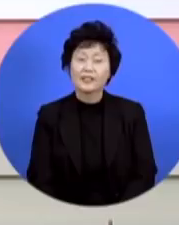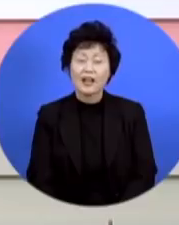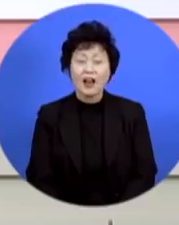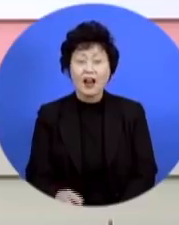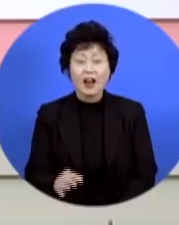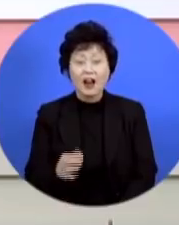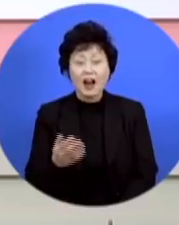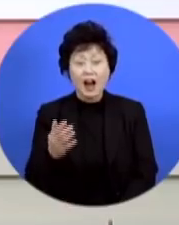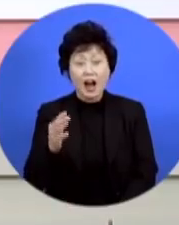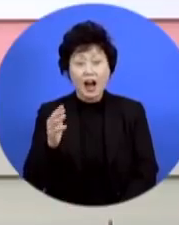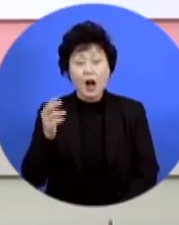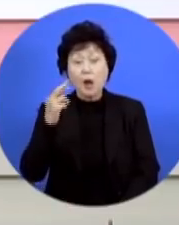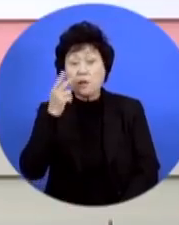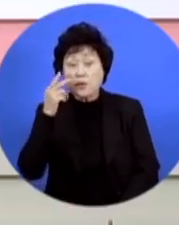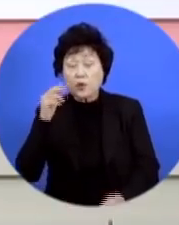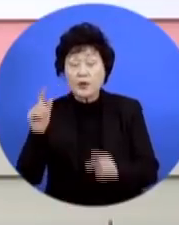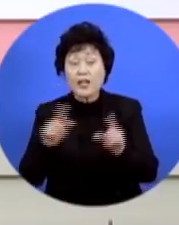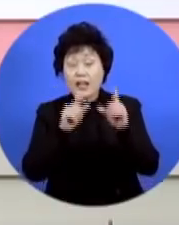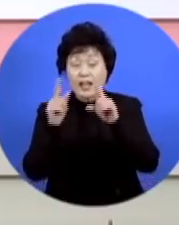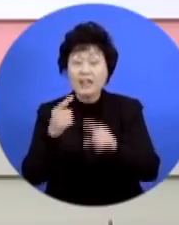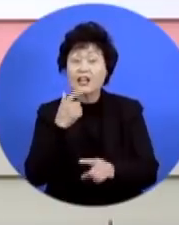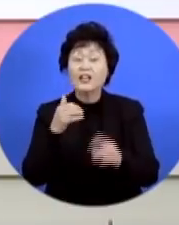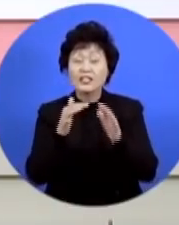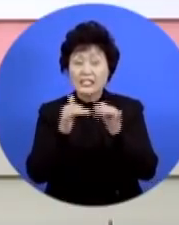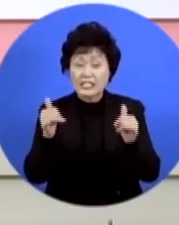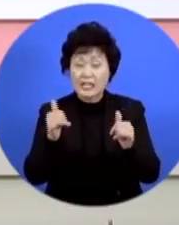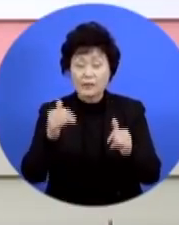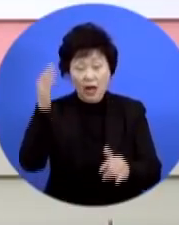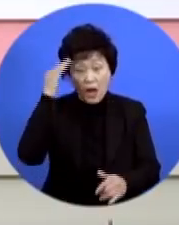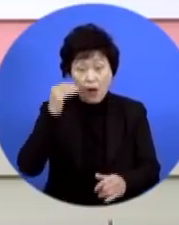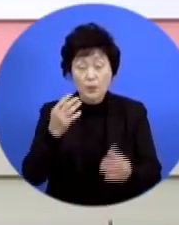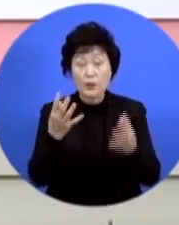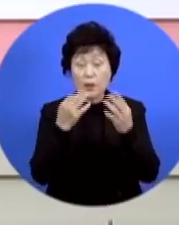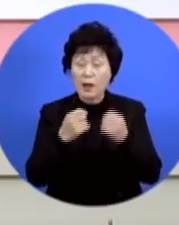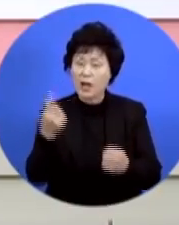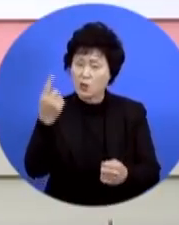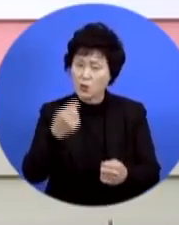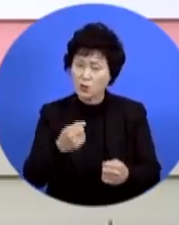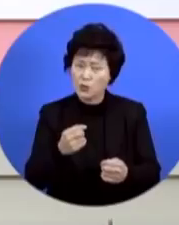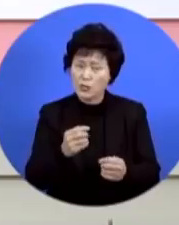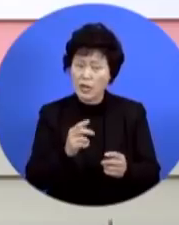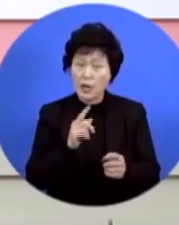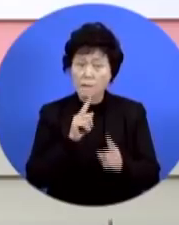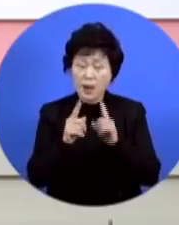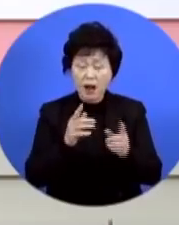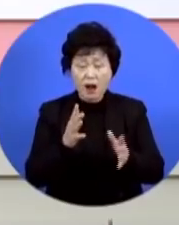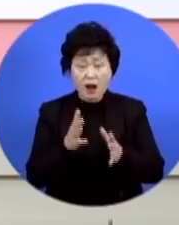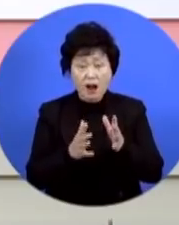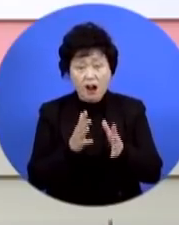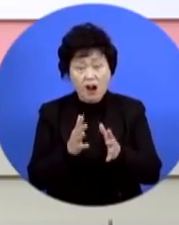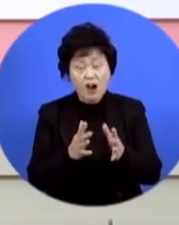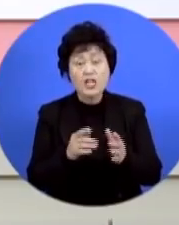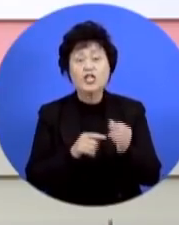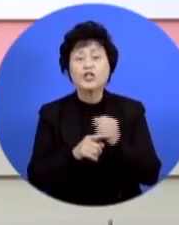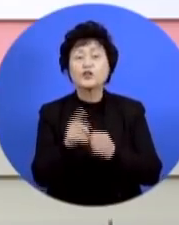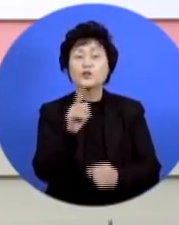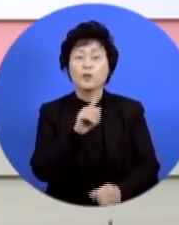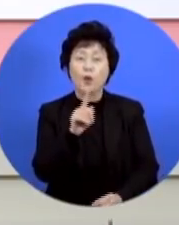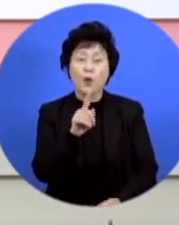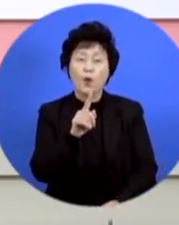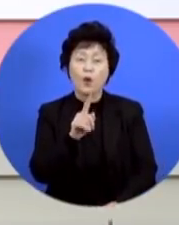그 친구들 한국말을 막 열심히 말 하는 거예요. 그 왜 그렇게 됐냐 보냐면 왜냐하면은 아니 그래서